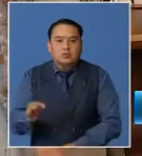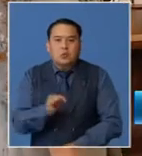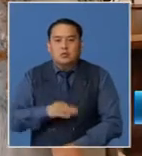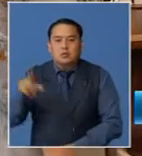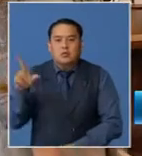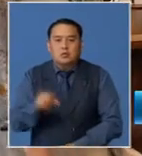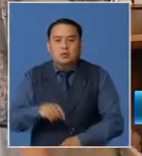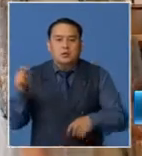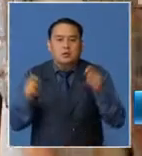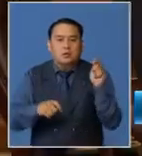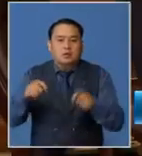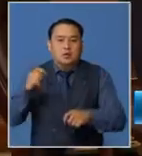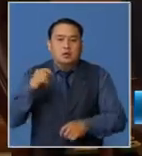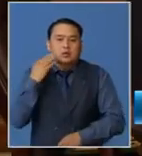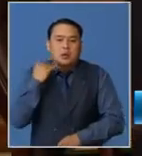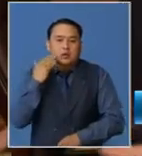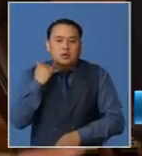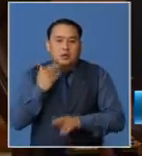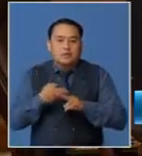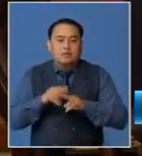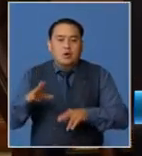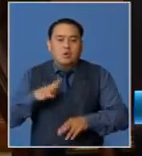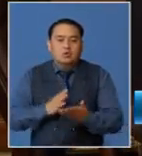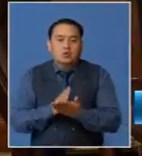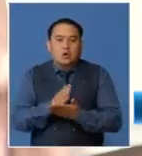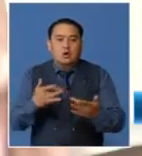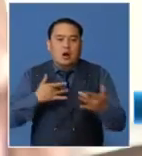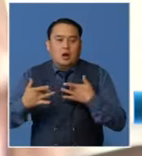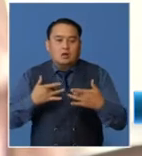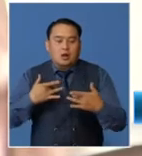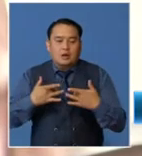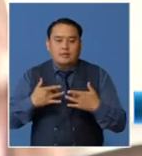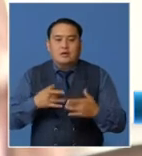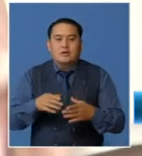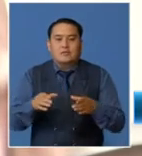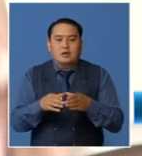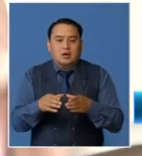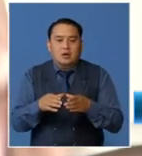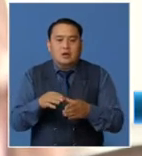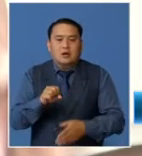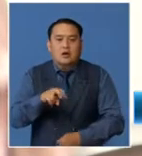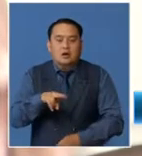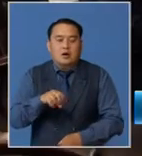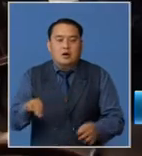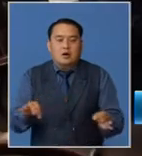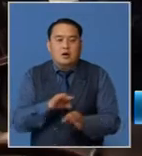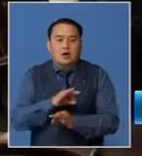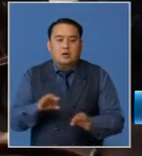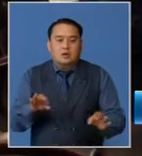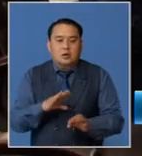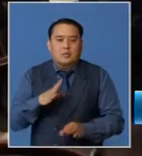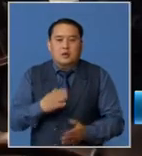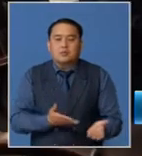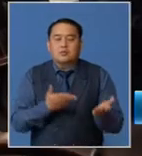область прибыла делегация из Татарстана. Народные и заслуженные артисты Фердинанд Фатхи и вокалисты группы Зуляйля